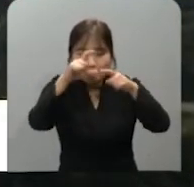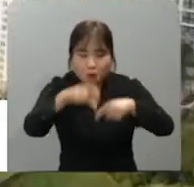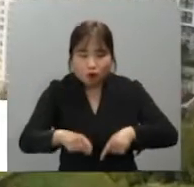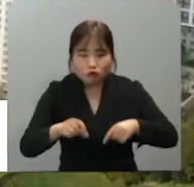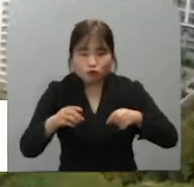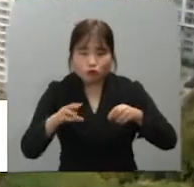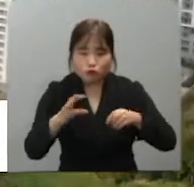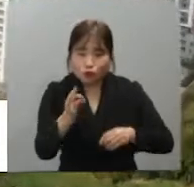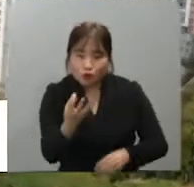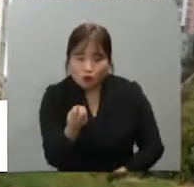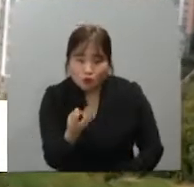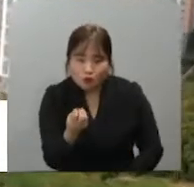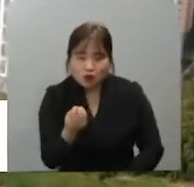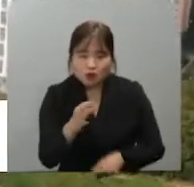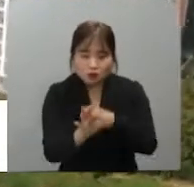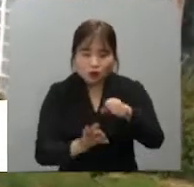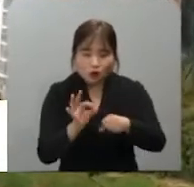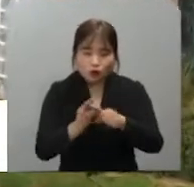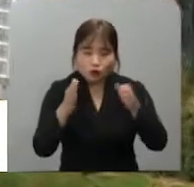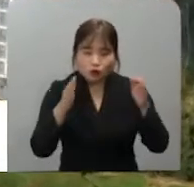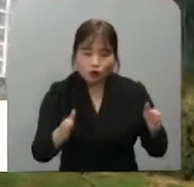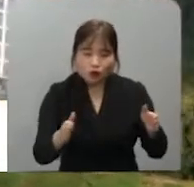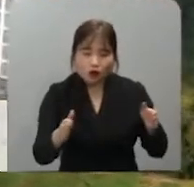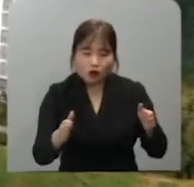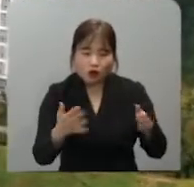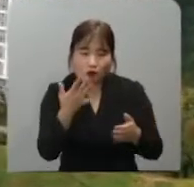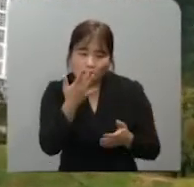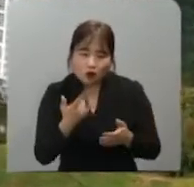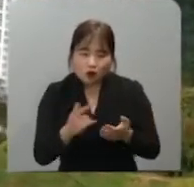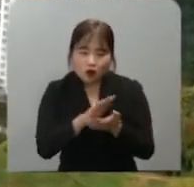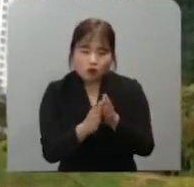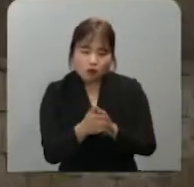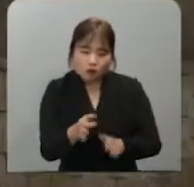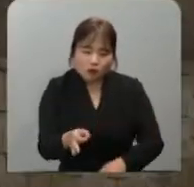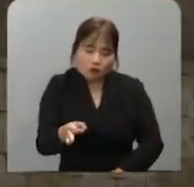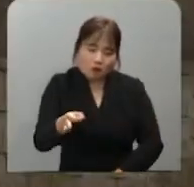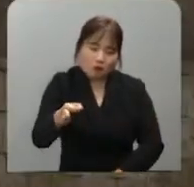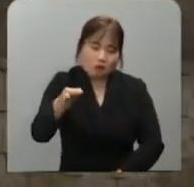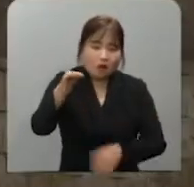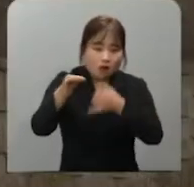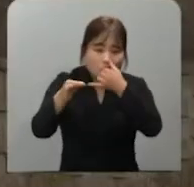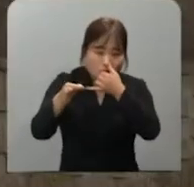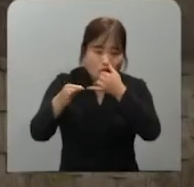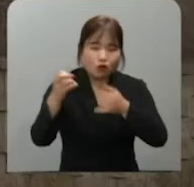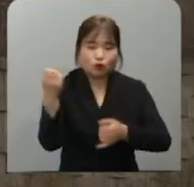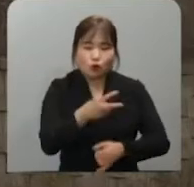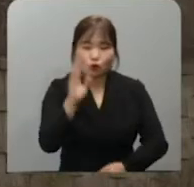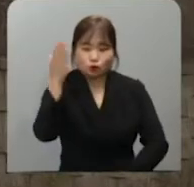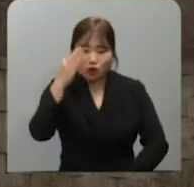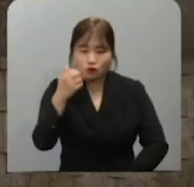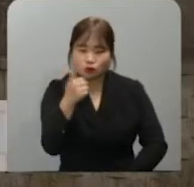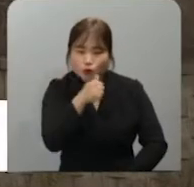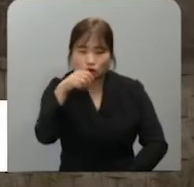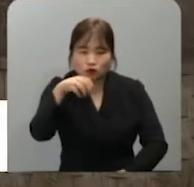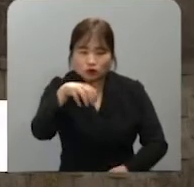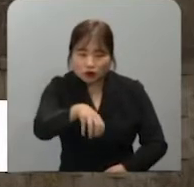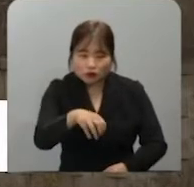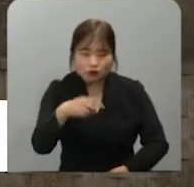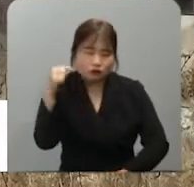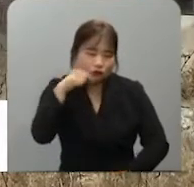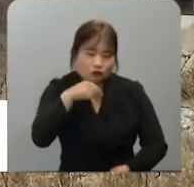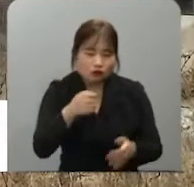지난 10년간 단 한 차례도 빠짐없이 매달 올랐습니다 또 최근 부동산 규제로 주택시장이